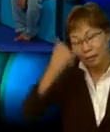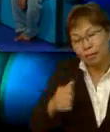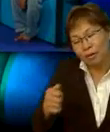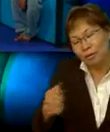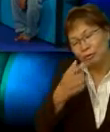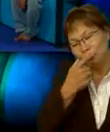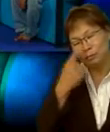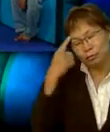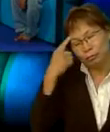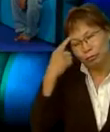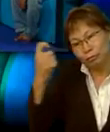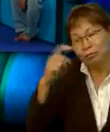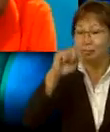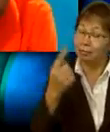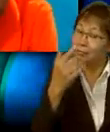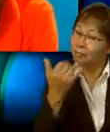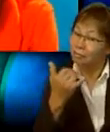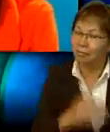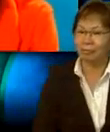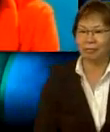Kenapa kamu termenung, Arjun?